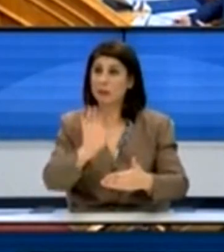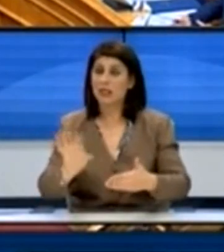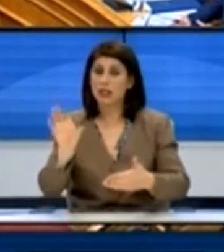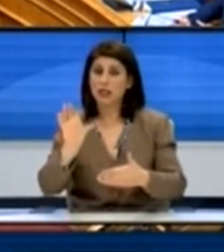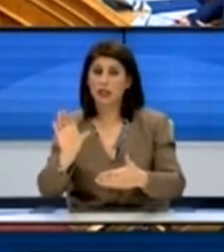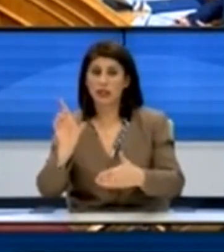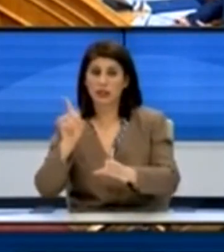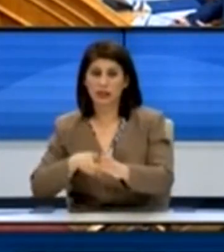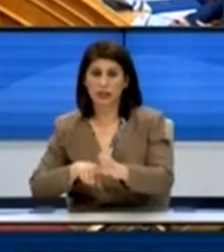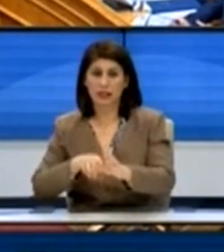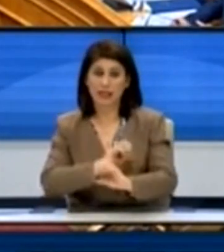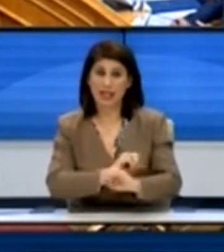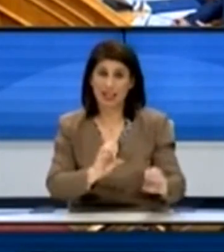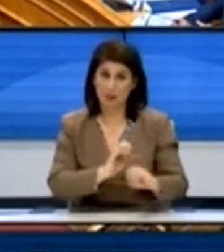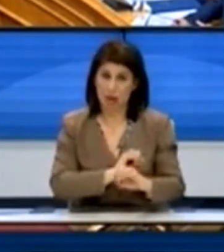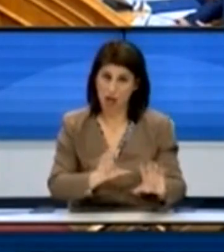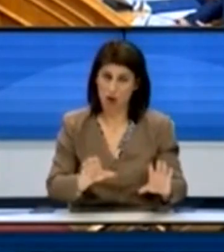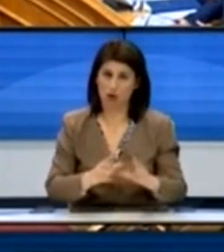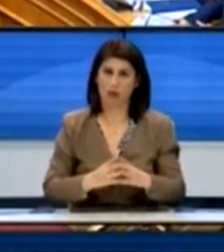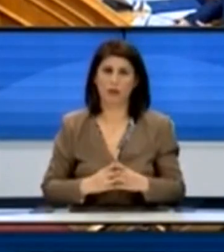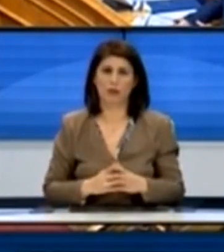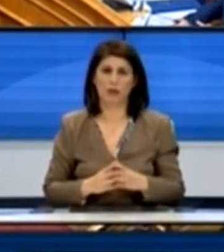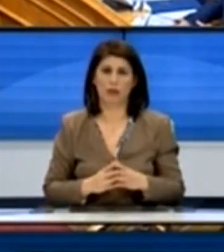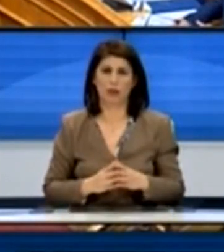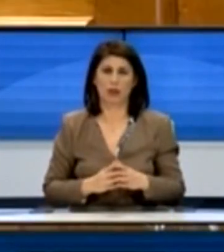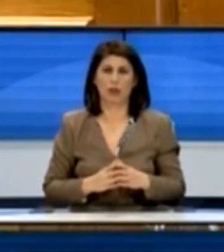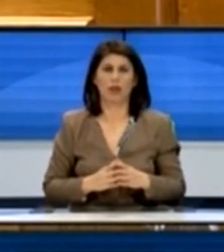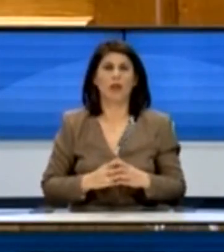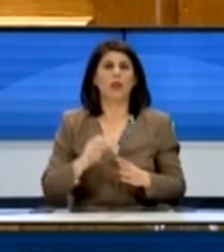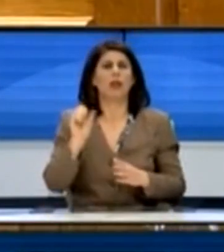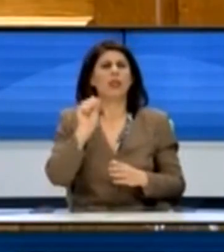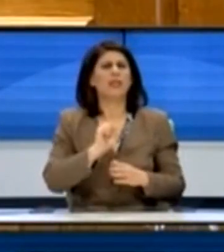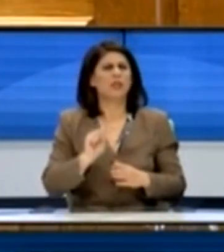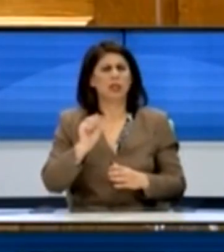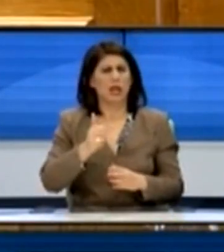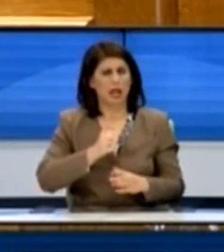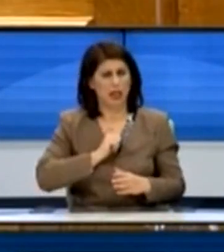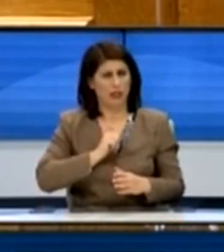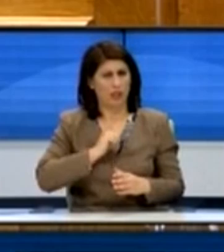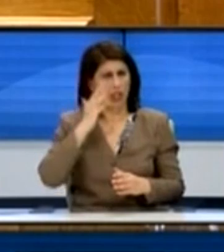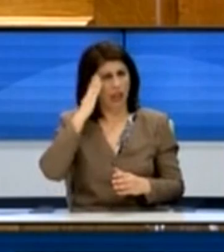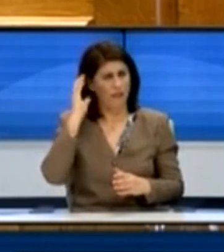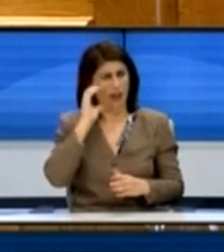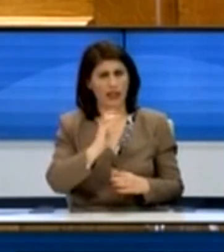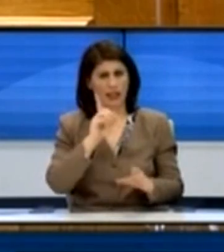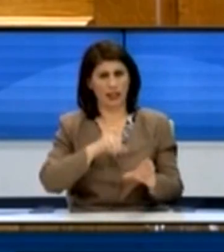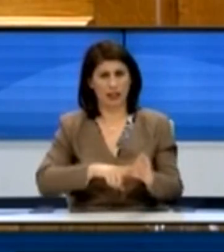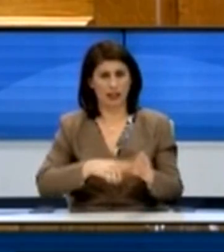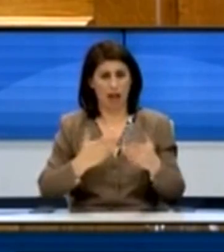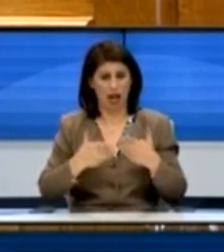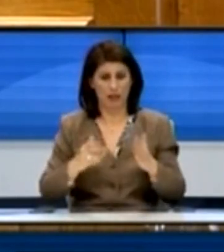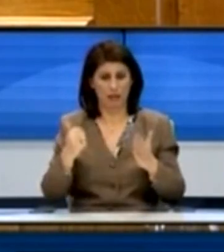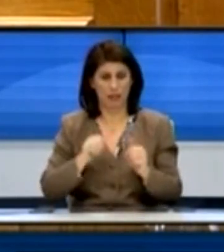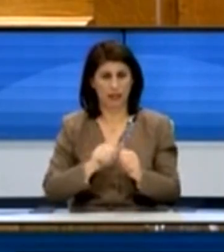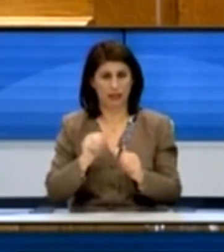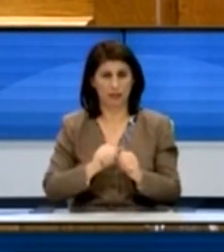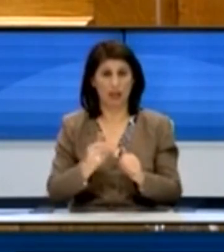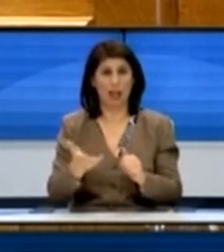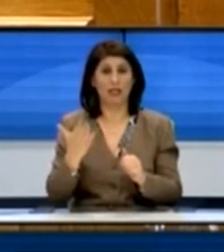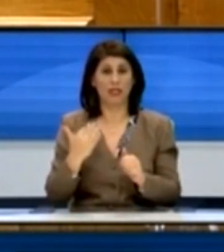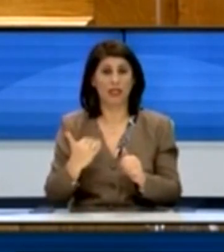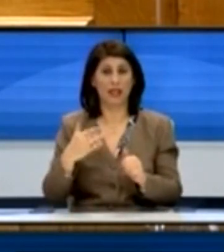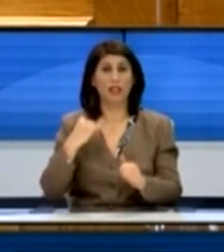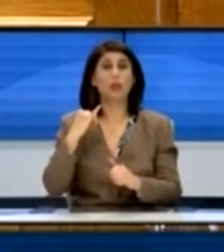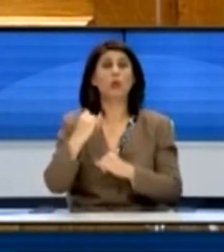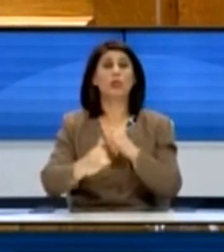εταιρείες. Σας ενημερώνω λοιπόν ότι η Swissmed, η εμπορική ιδιωτική κεφαλαιοκή εταιρεία, άνοιξε πριν 6 μήνες, δεν έχει